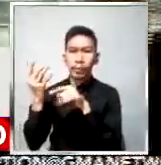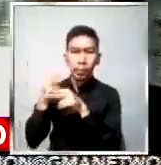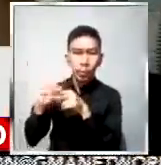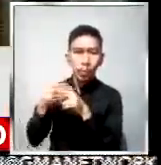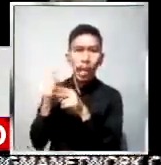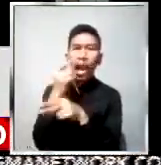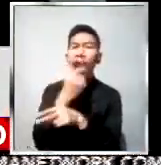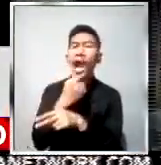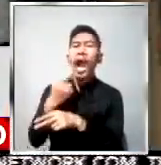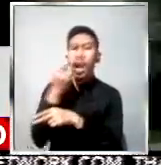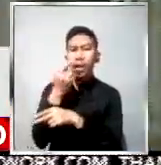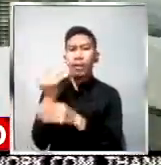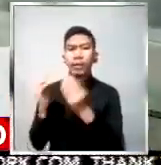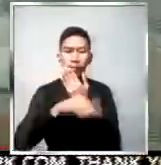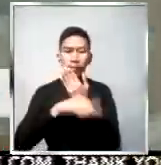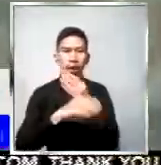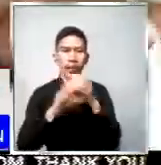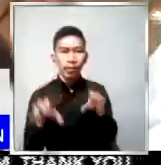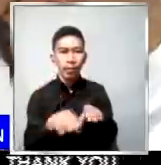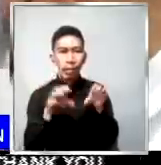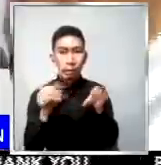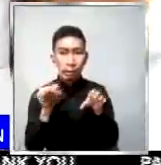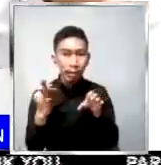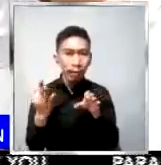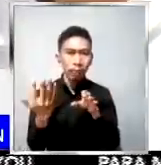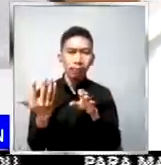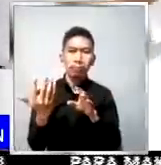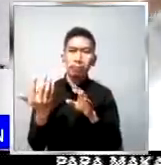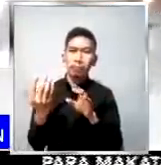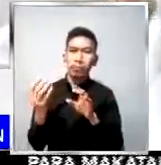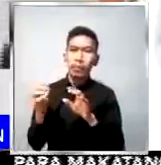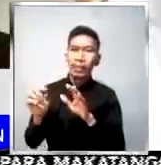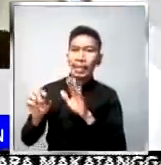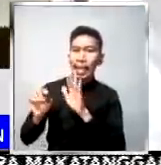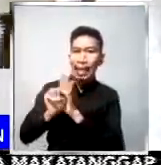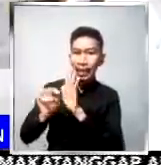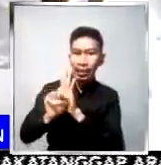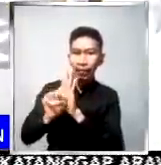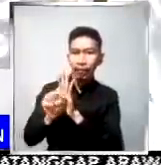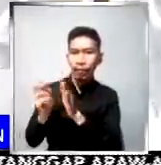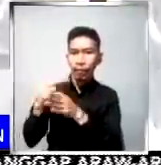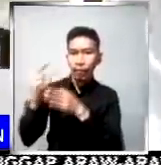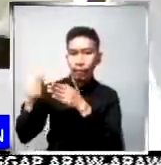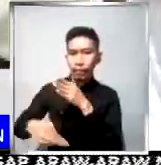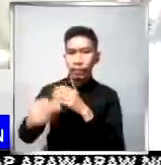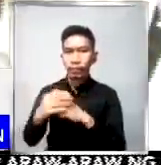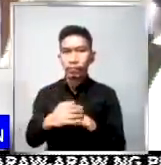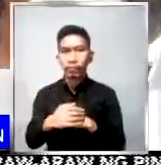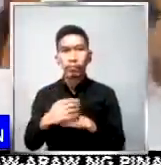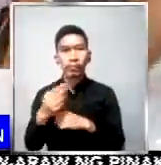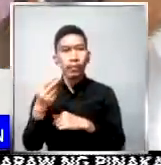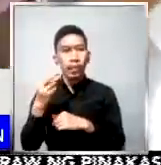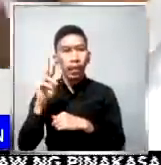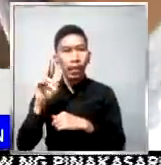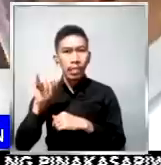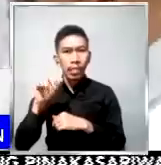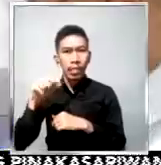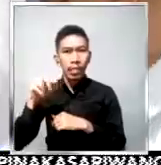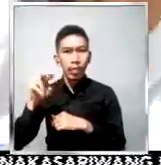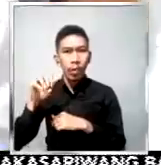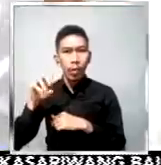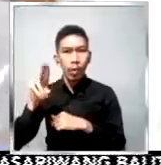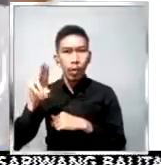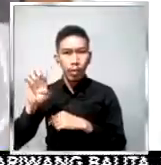ang resulta. Sabi naman ni Presidential Spokesperson Harry Roque, hinihiling nila ang magandang kalusugan